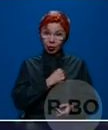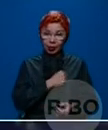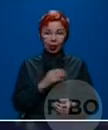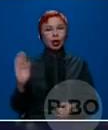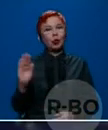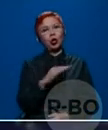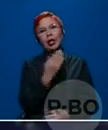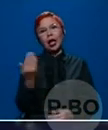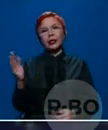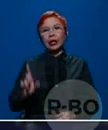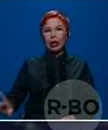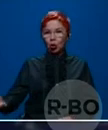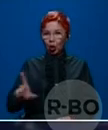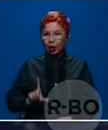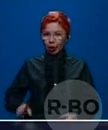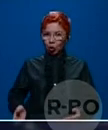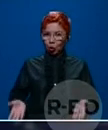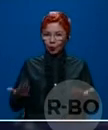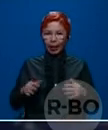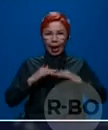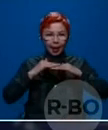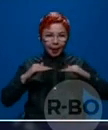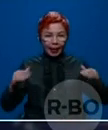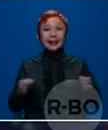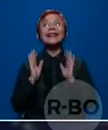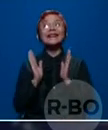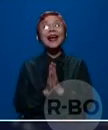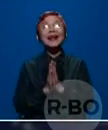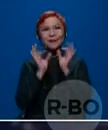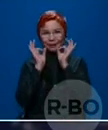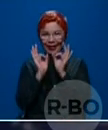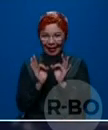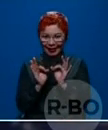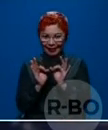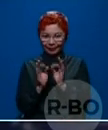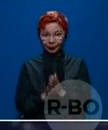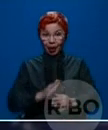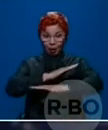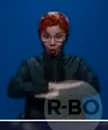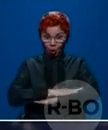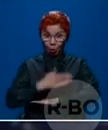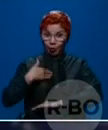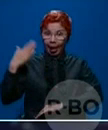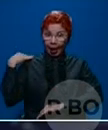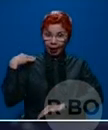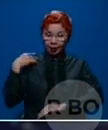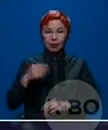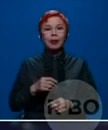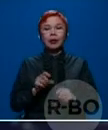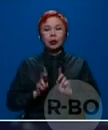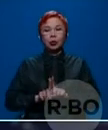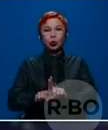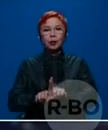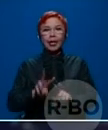transportasi lingkungan hidup keamanan serta pendidikan moderator berhak meminta paslon mengganti Pertanyaan jika